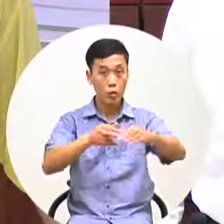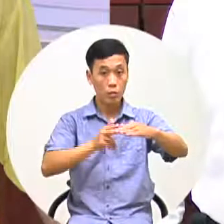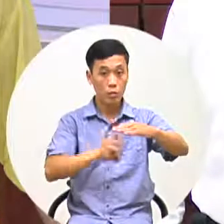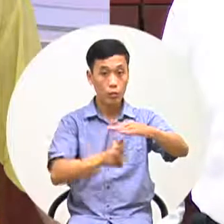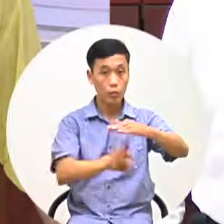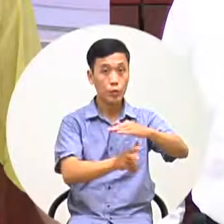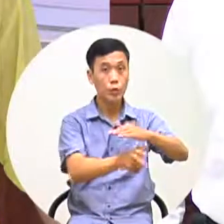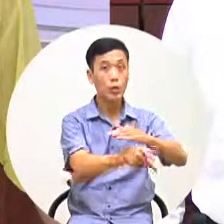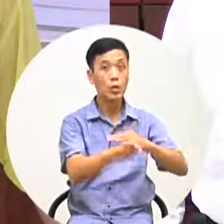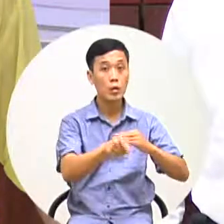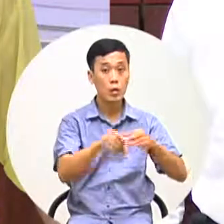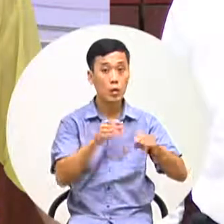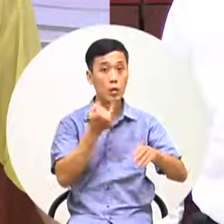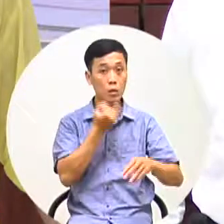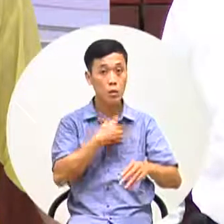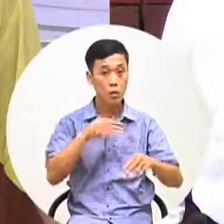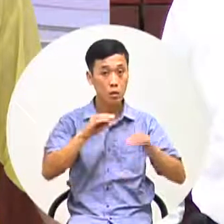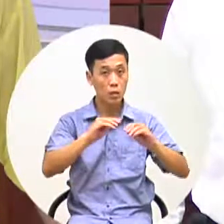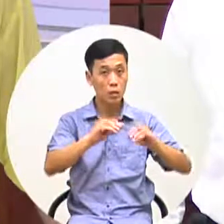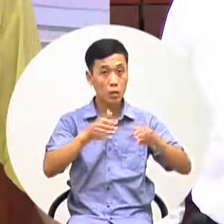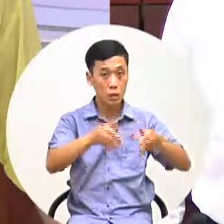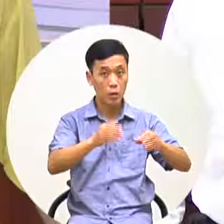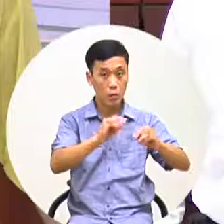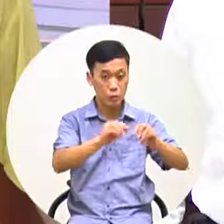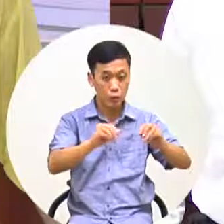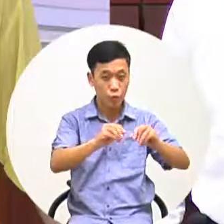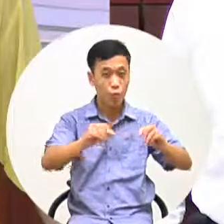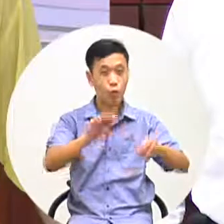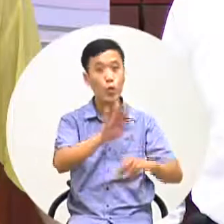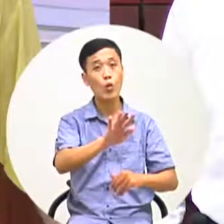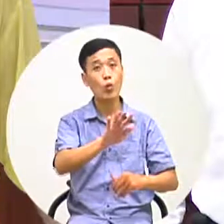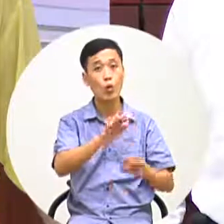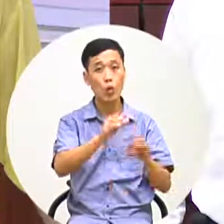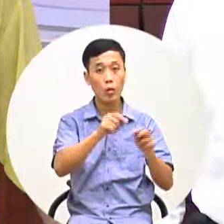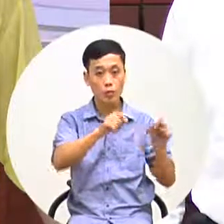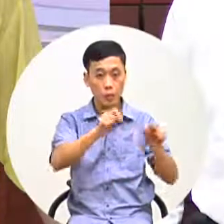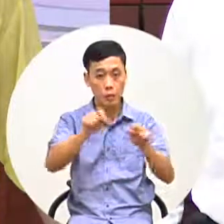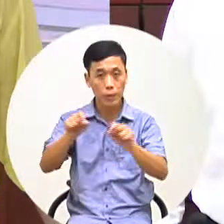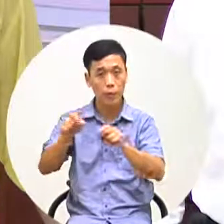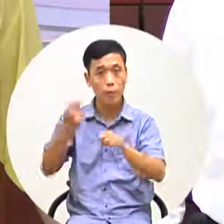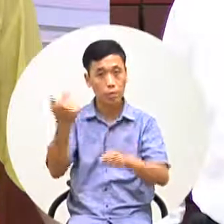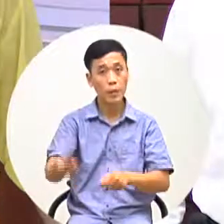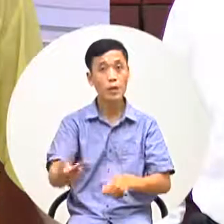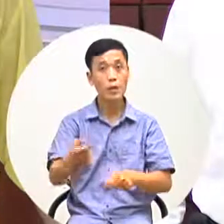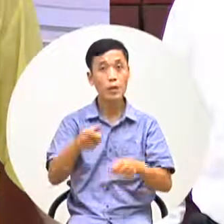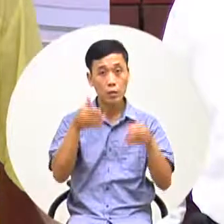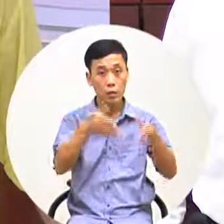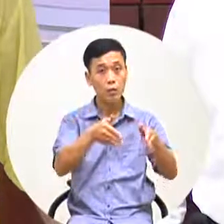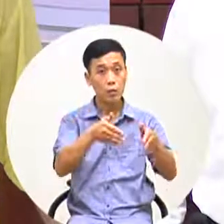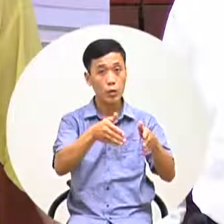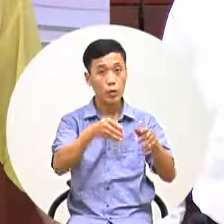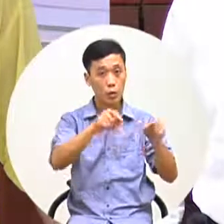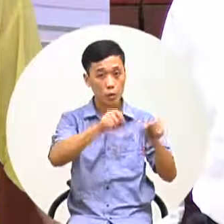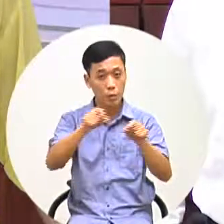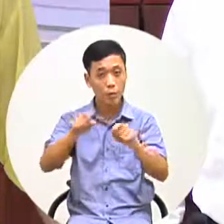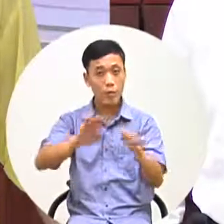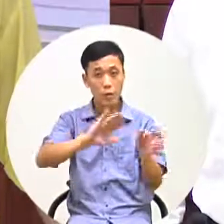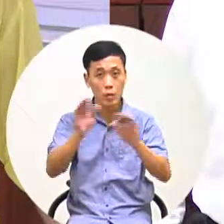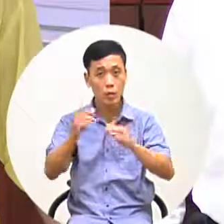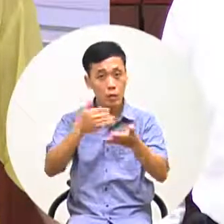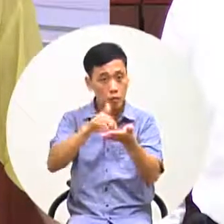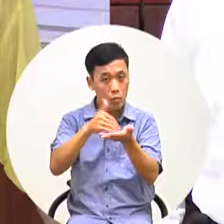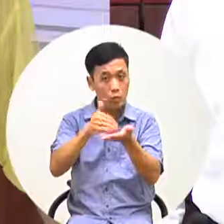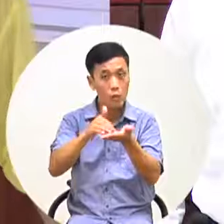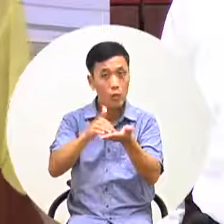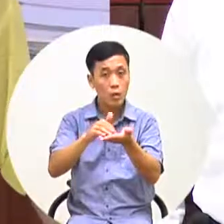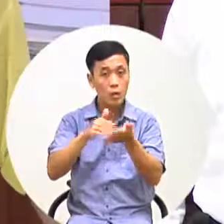分稍微 delay， 啊，那个 delay 的部分，我们把它计算的结果并不影响整体，所以说